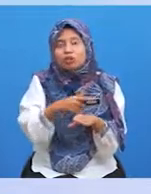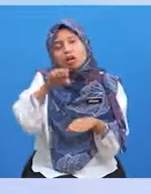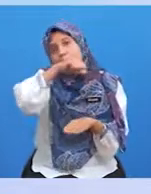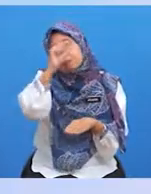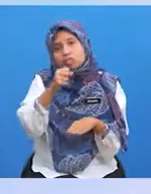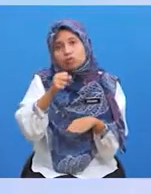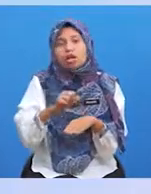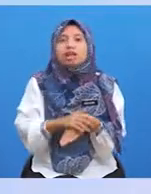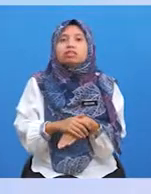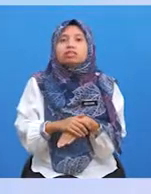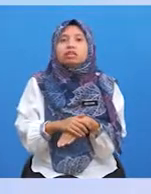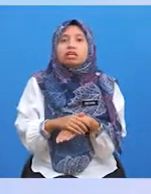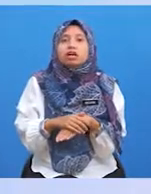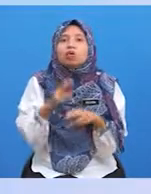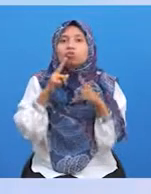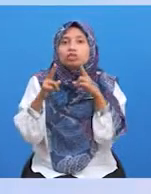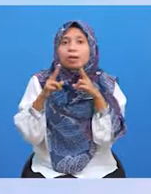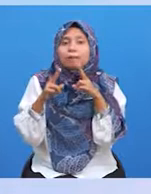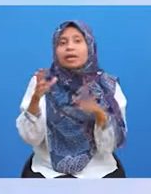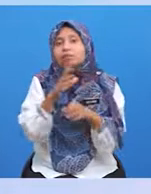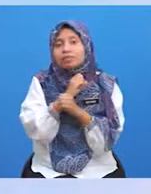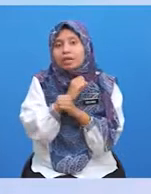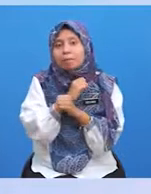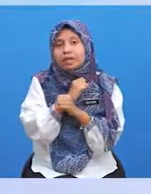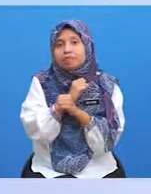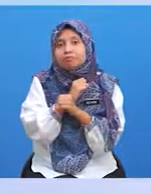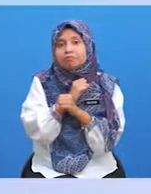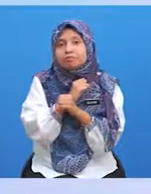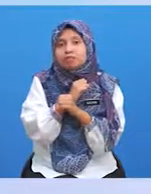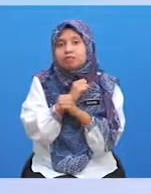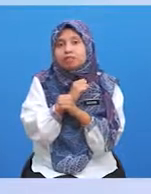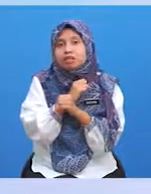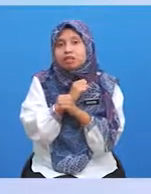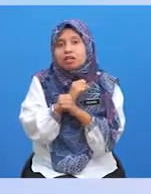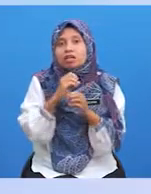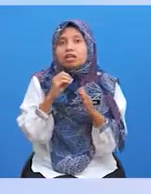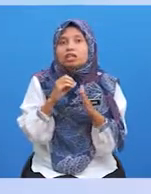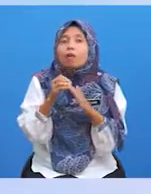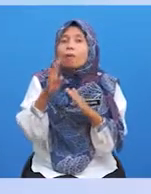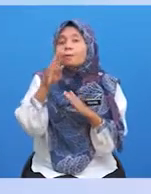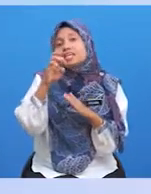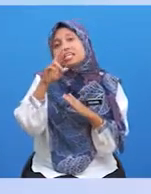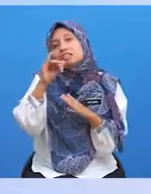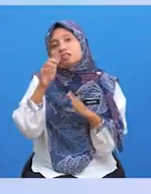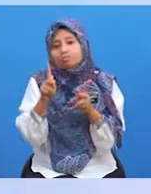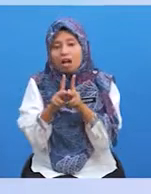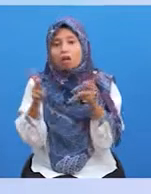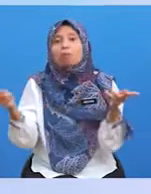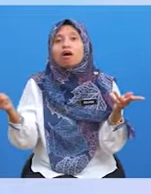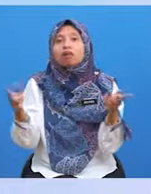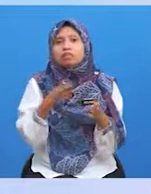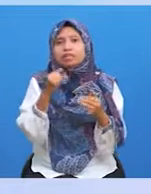persoalan, jenis ucapan atau pendapat, jenis tokoh atau petikan berita, dan